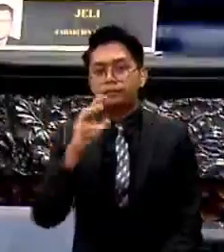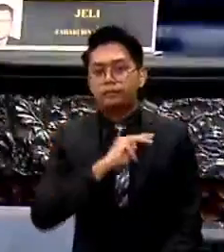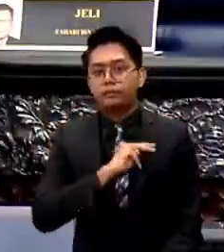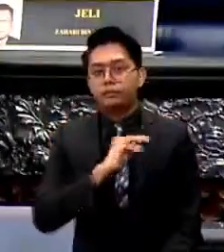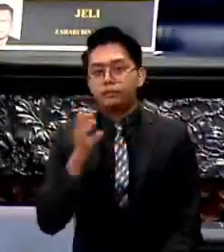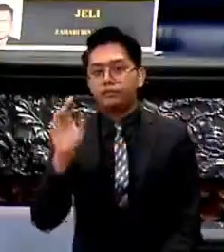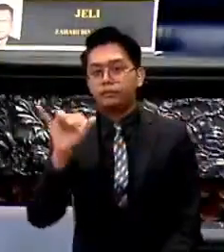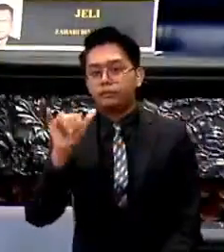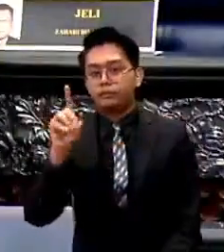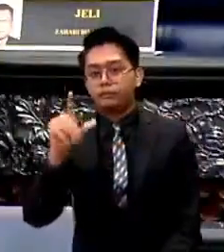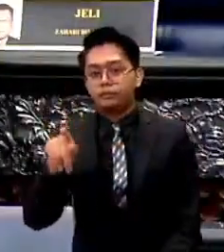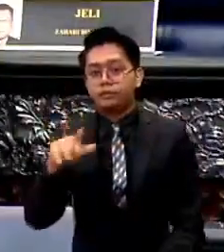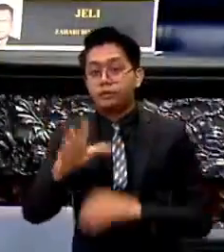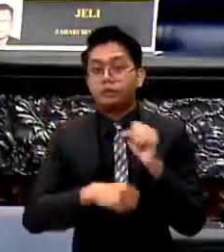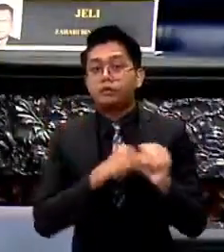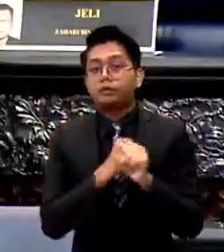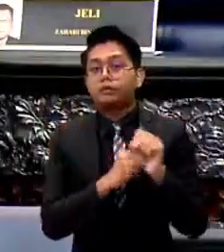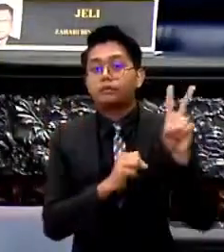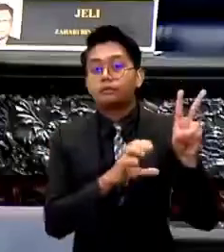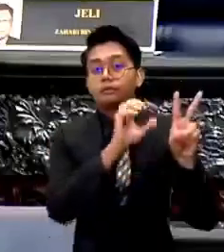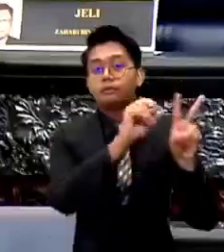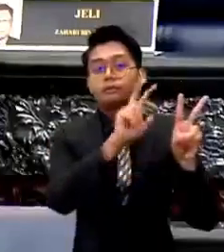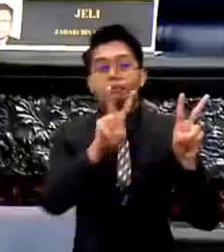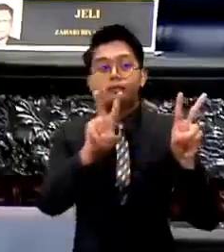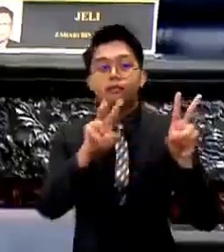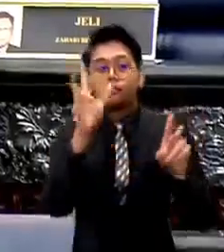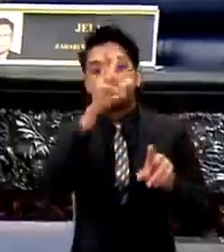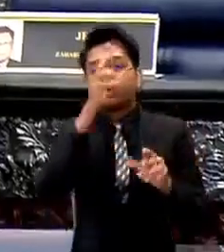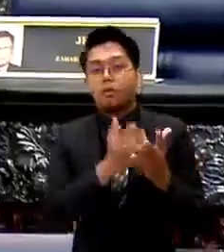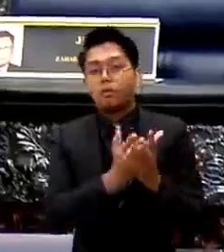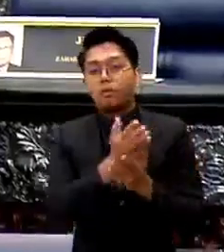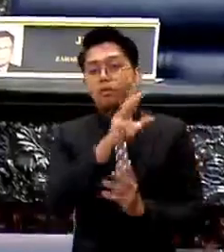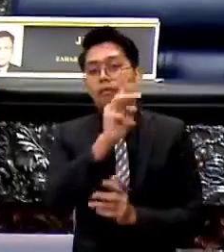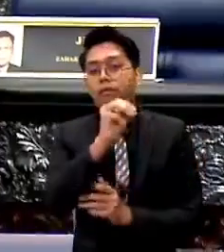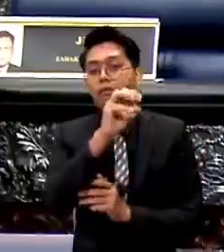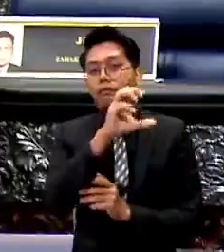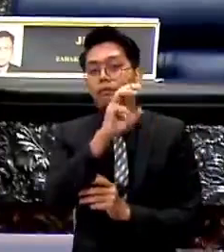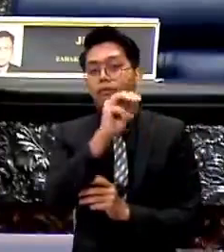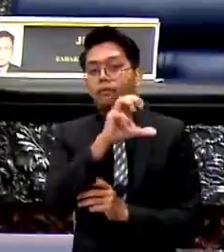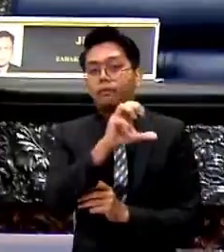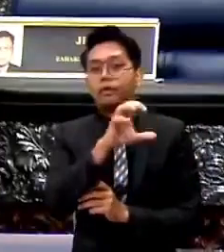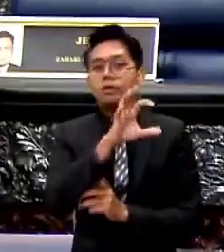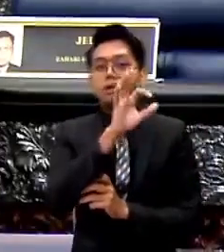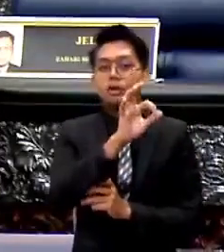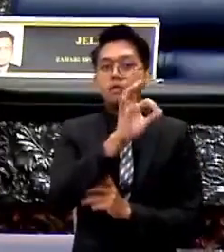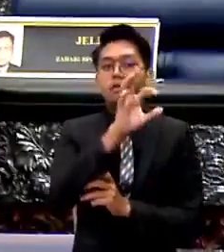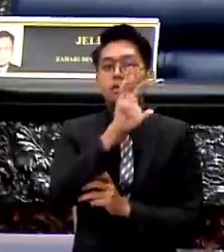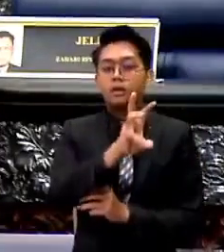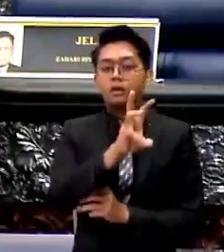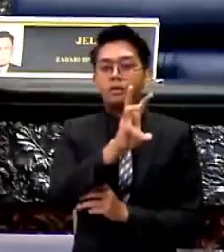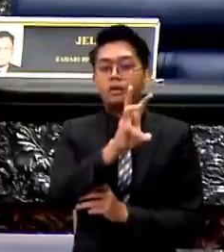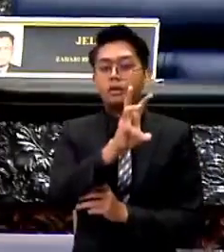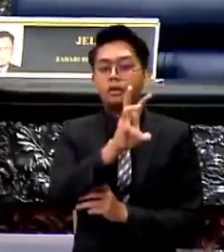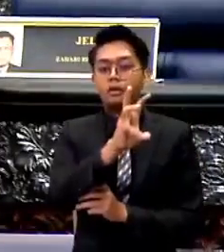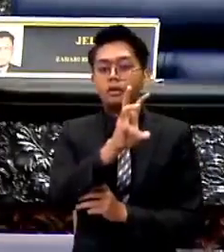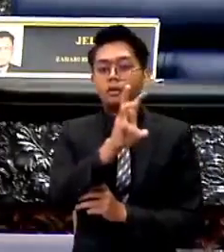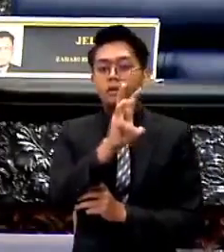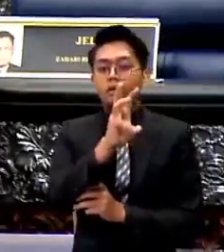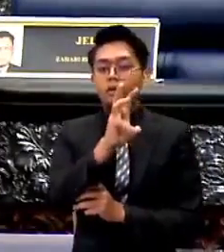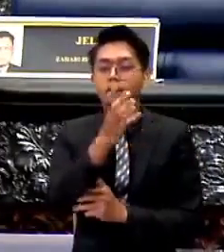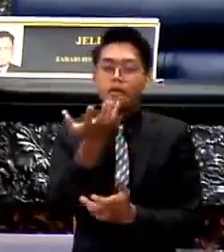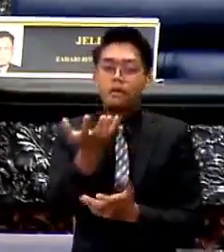Tahun 2022 kerajaan melalui mcmc hanya menurunkan 96 content di laman sosial